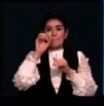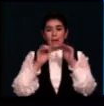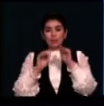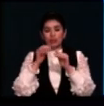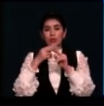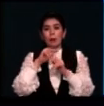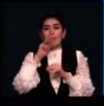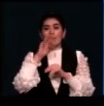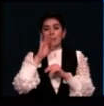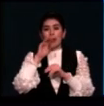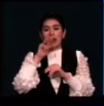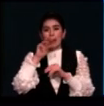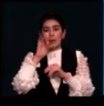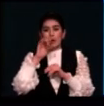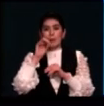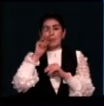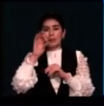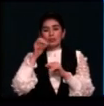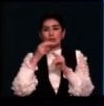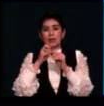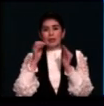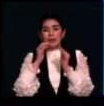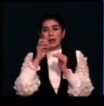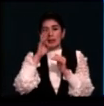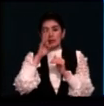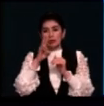M monomerni massasi, kichkina N esa